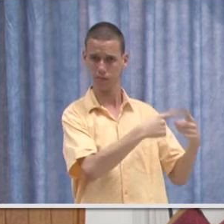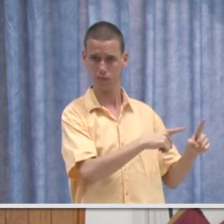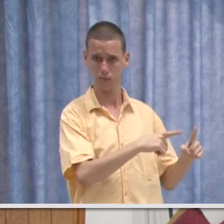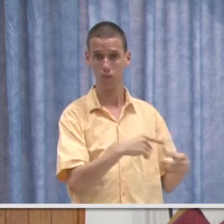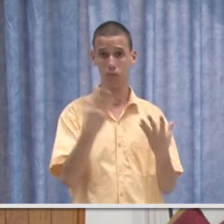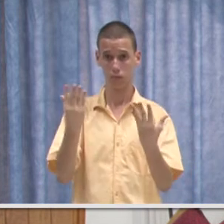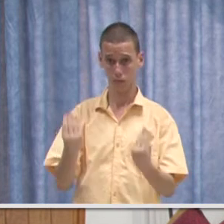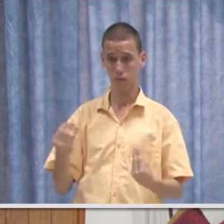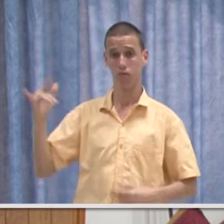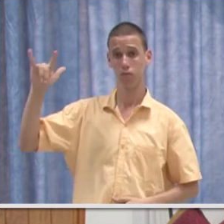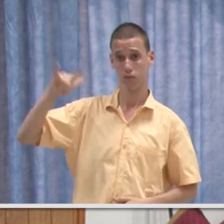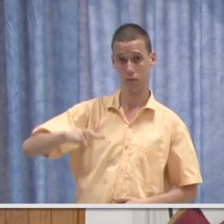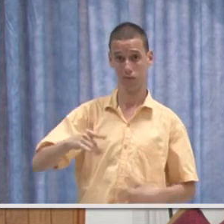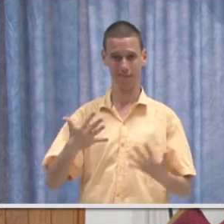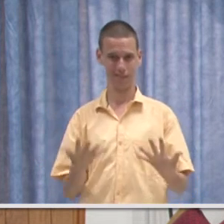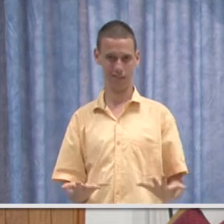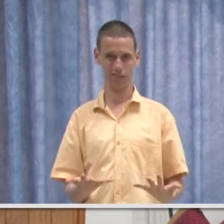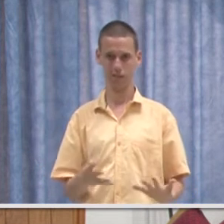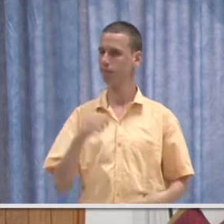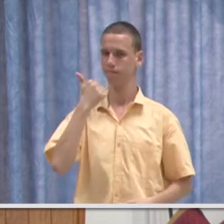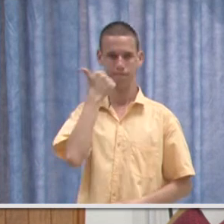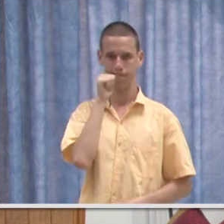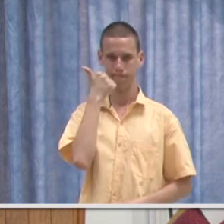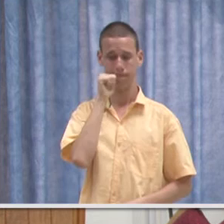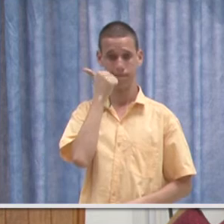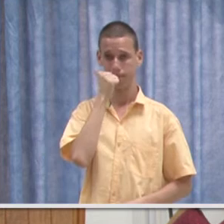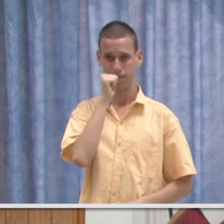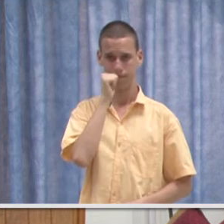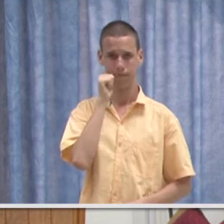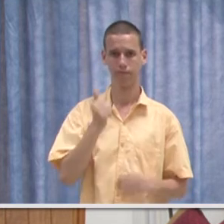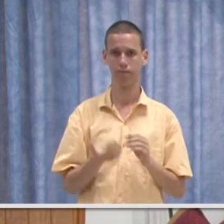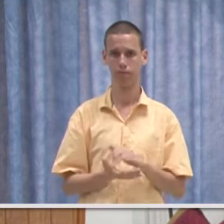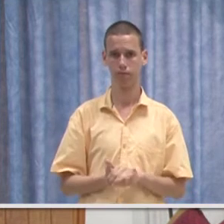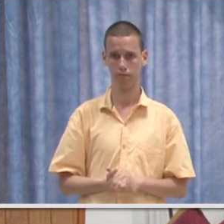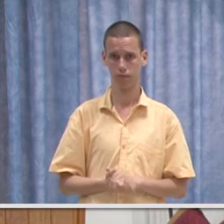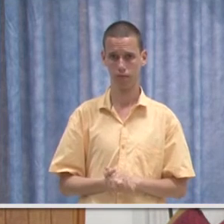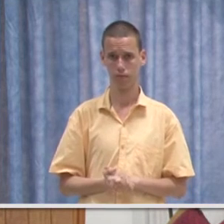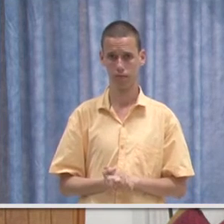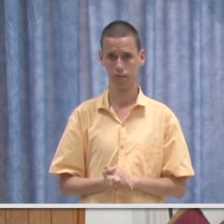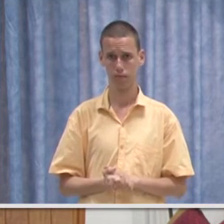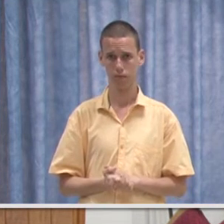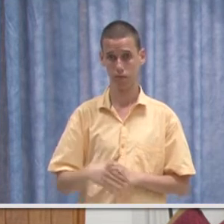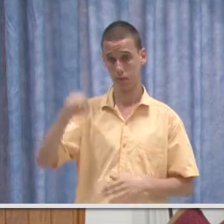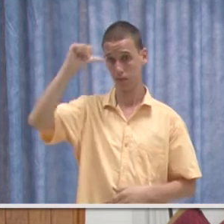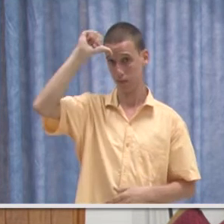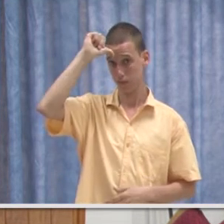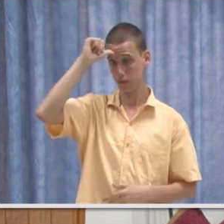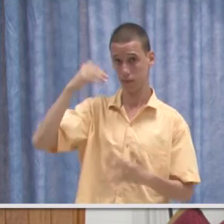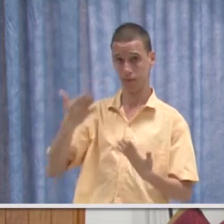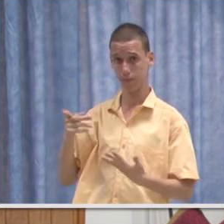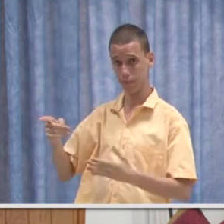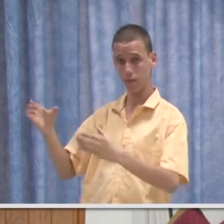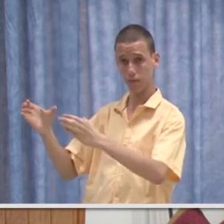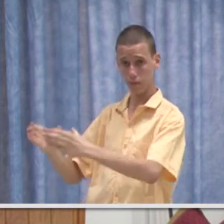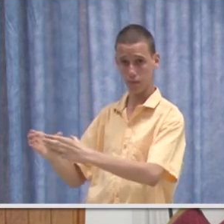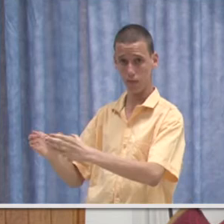de repatrier les autres. Mais ce groupe de patients qui viennent, ce groupe de patients qui sont des gens qui sont stranded,